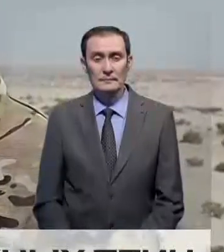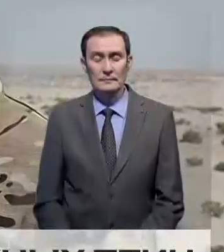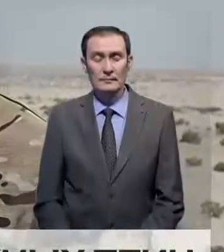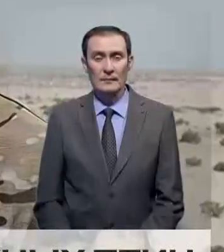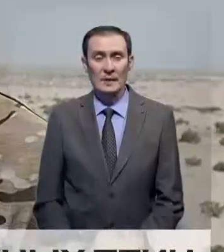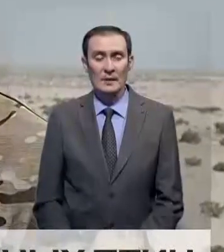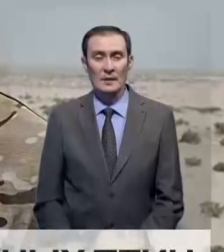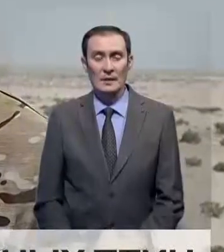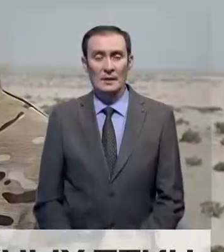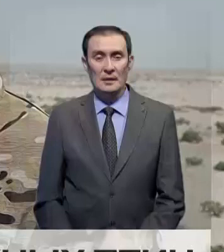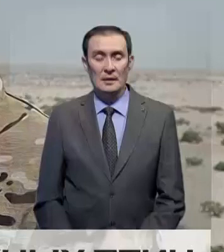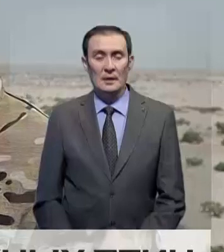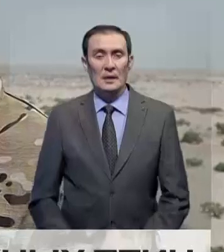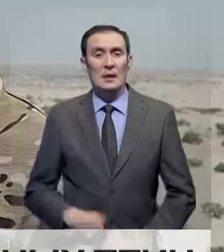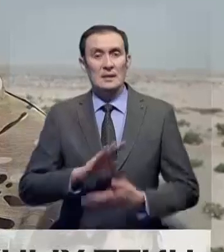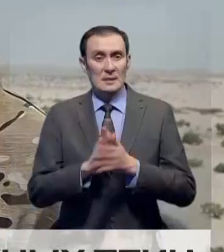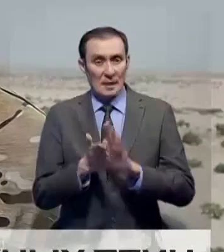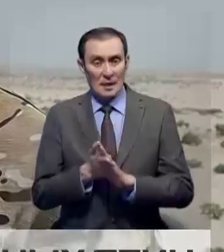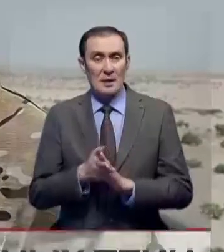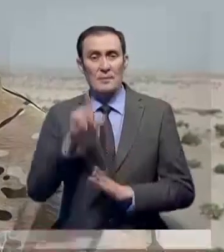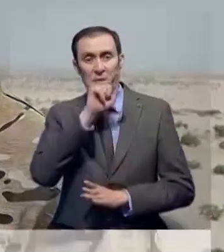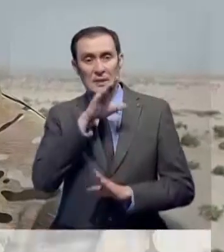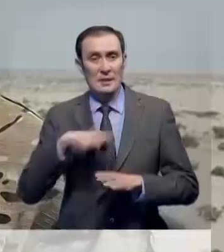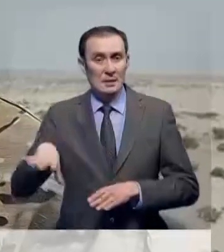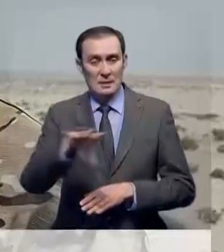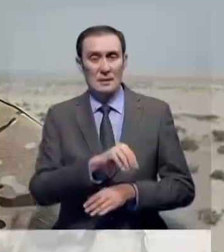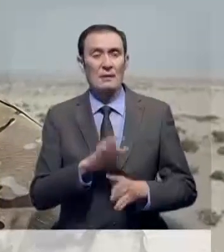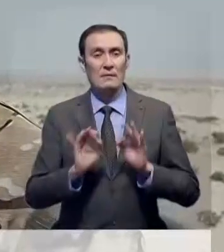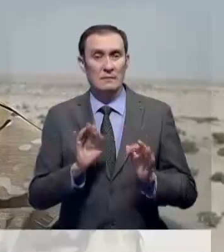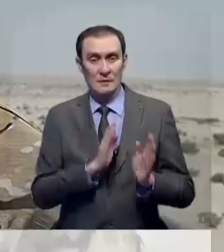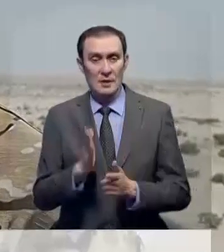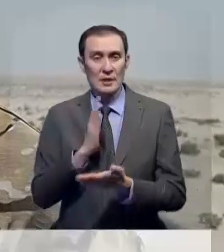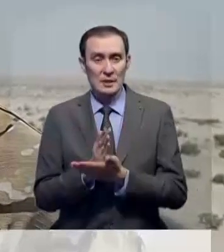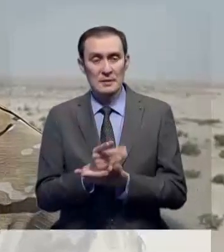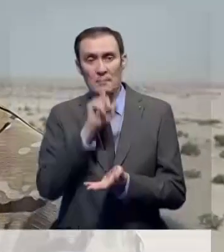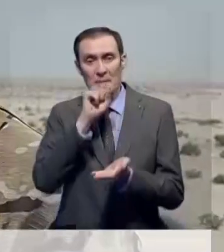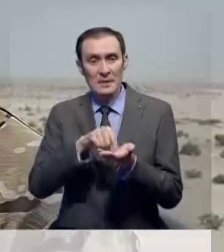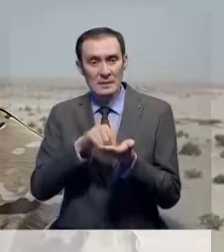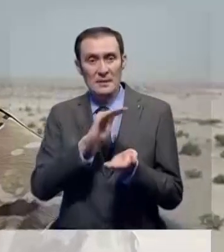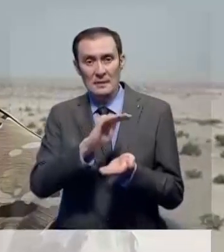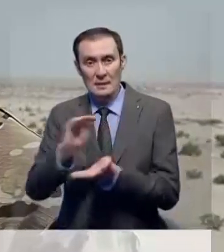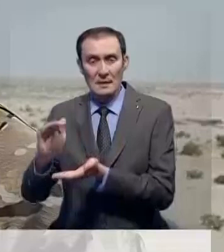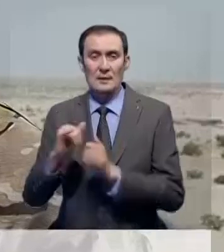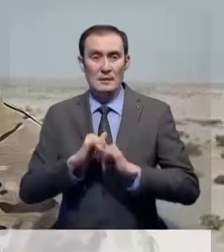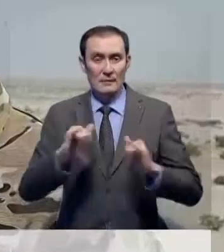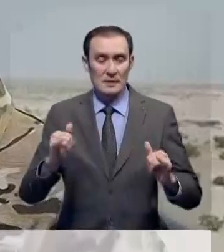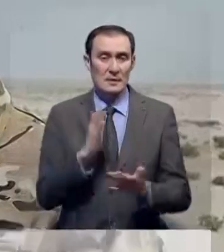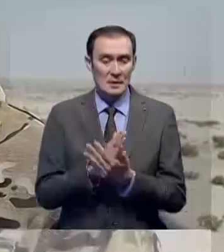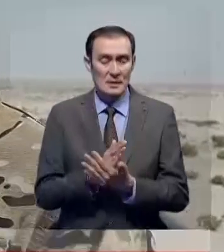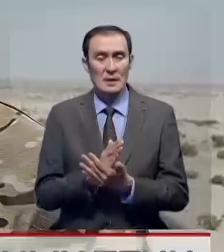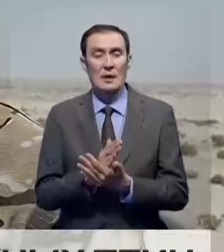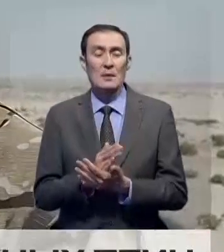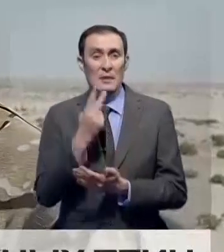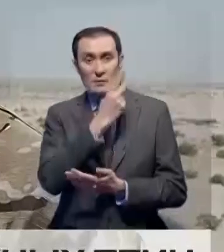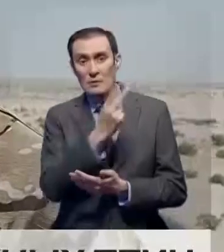Состояние гнездовых колоний находится в норме. Имеются уже выводки у черноголового хохотуна, у хохотуни. При